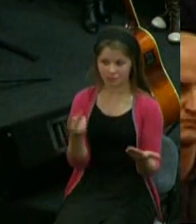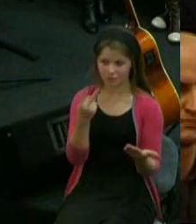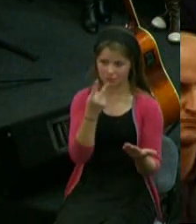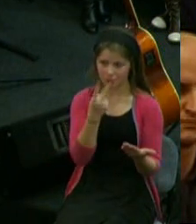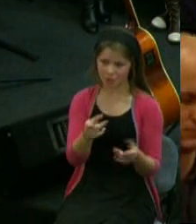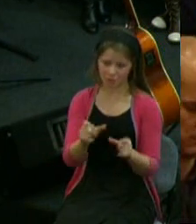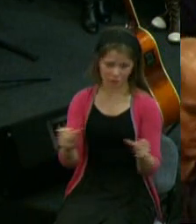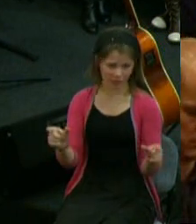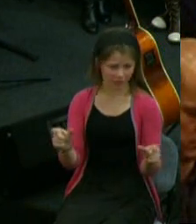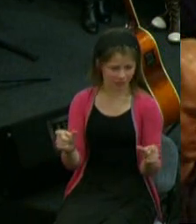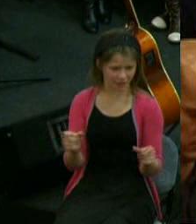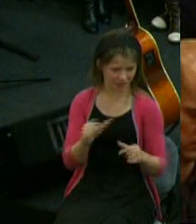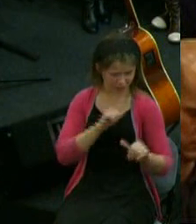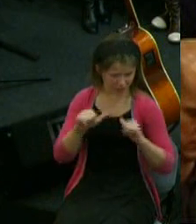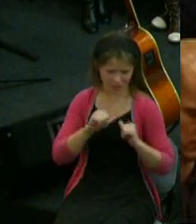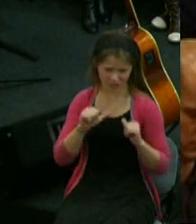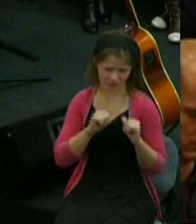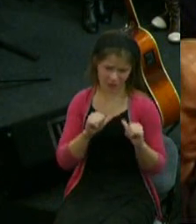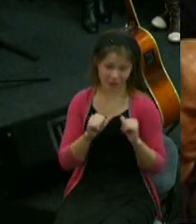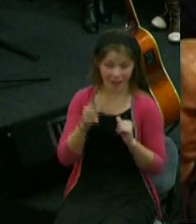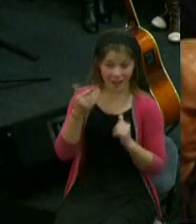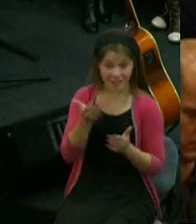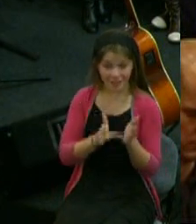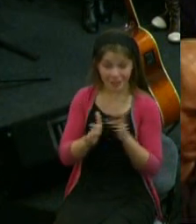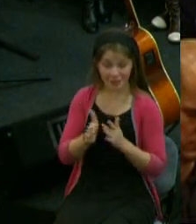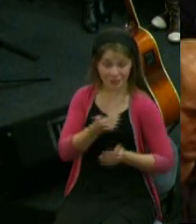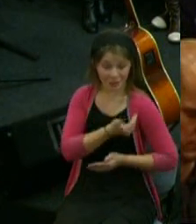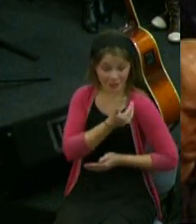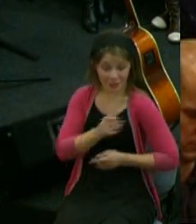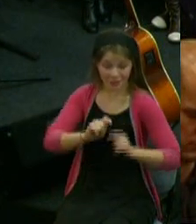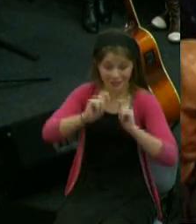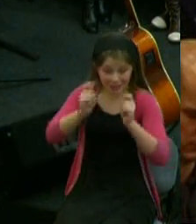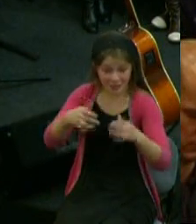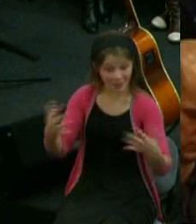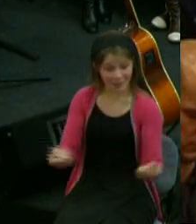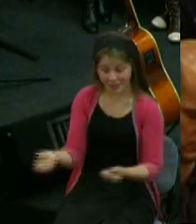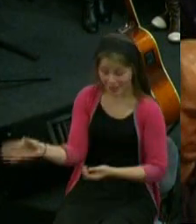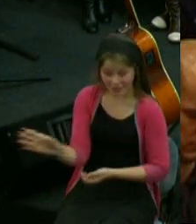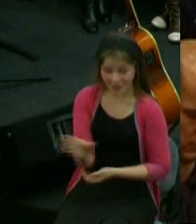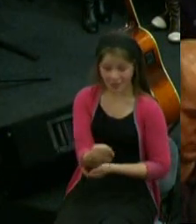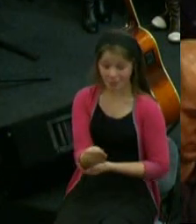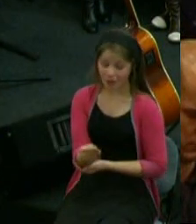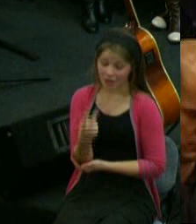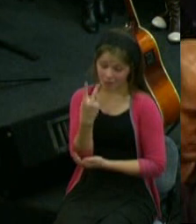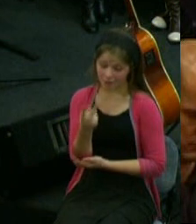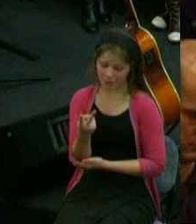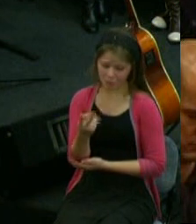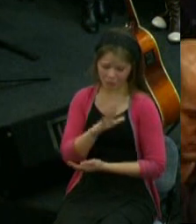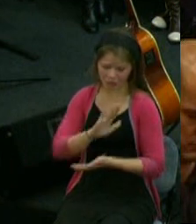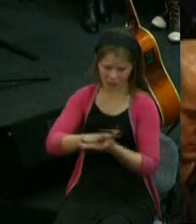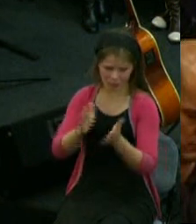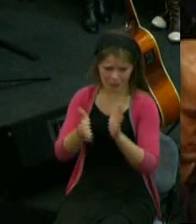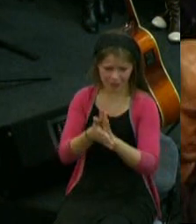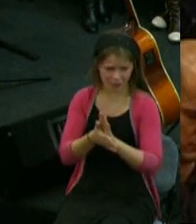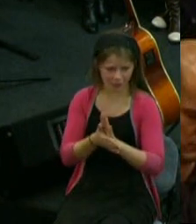сторонитися від цих людей. Але Він бажав дати їм спасіння. Хоча ми знаходимо, коли такі були обставини, навіть